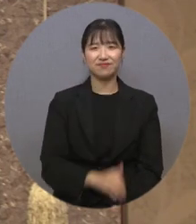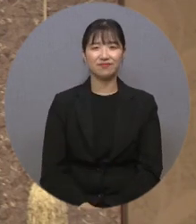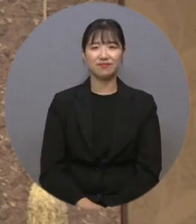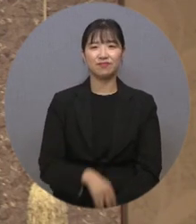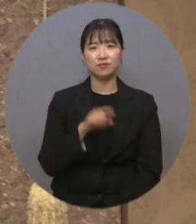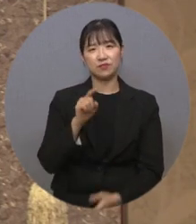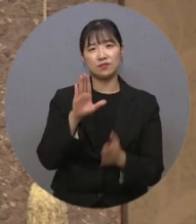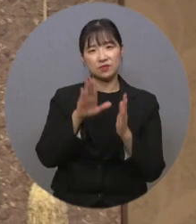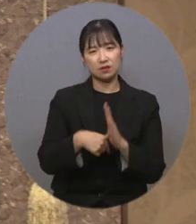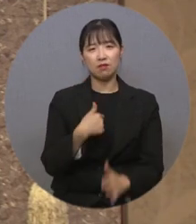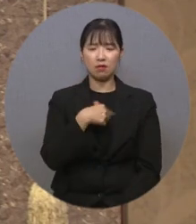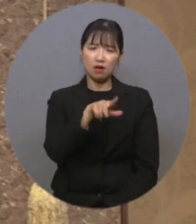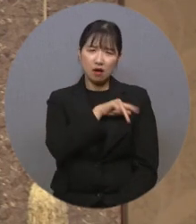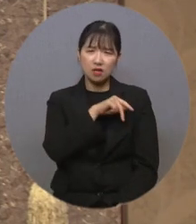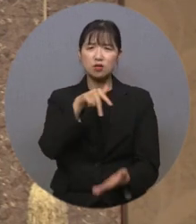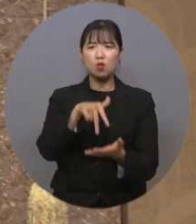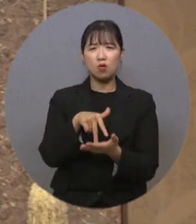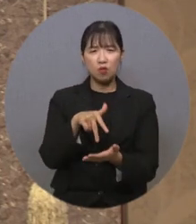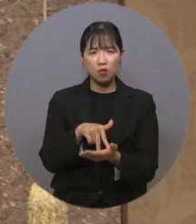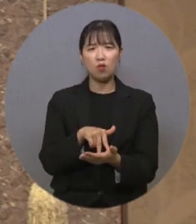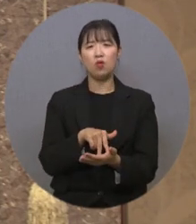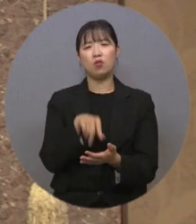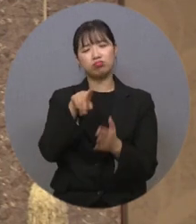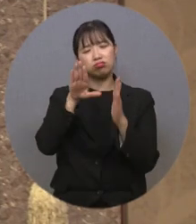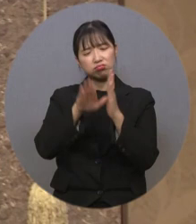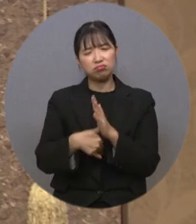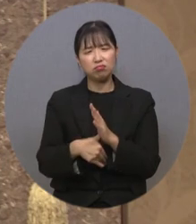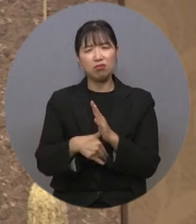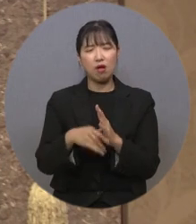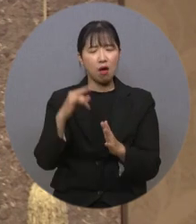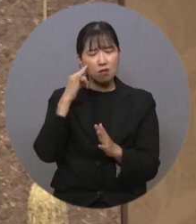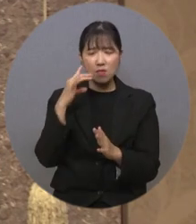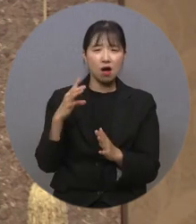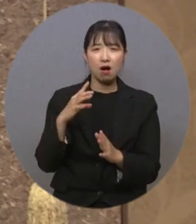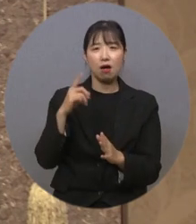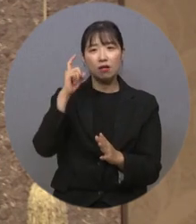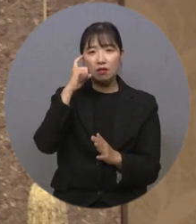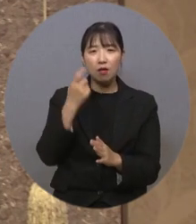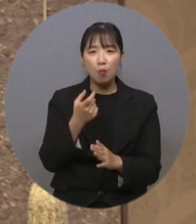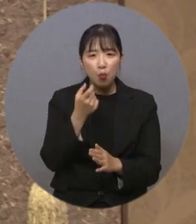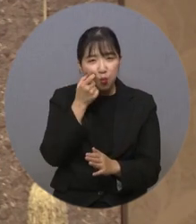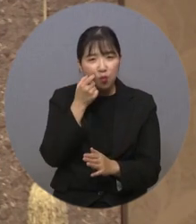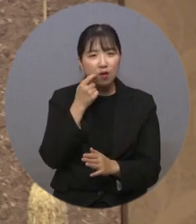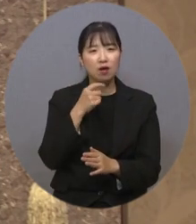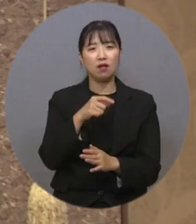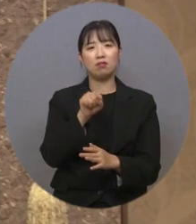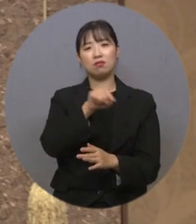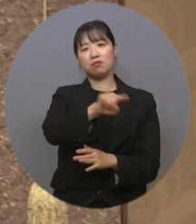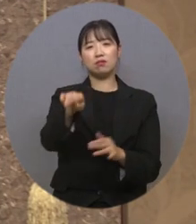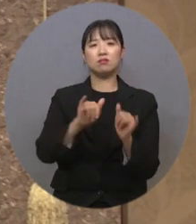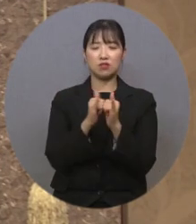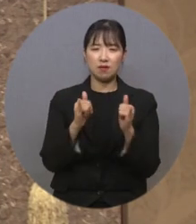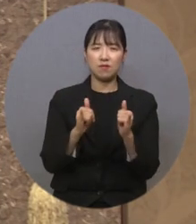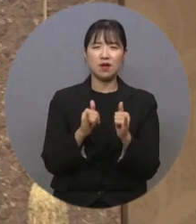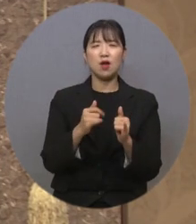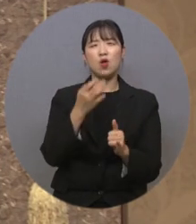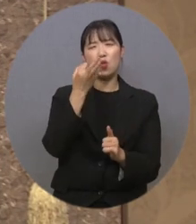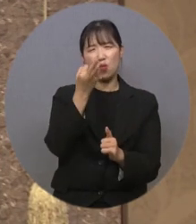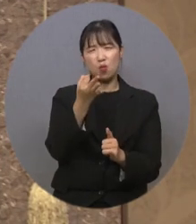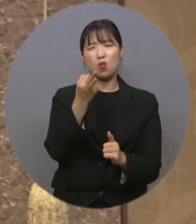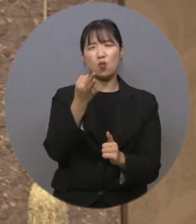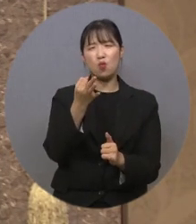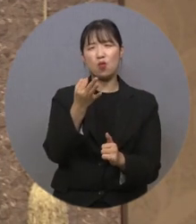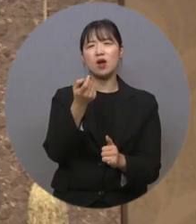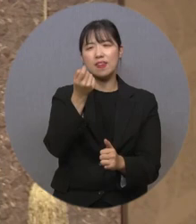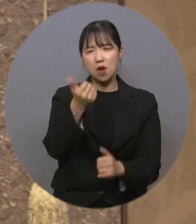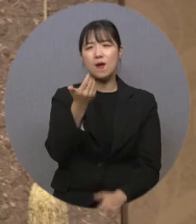네. 의원으로서 당시에는 전혀 생각지 못했던 이재민들에게 그래도 작은